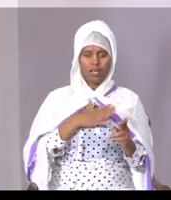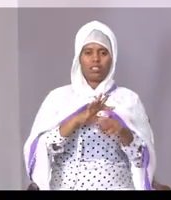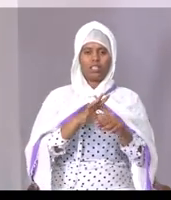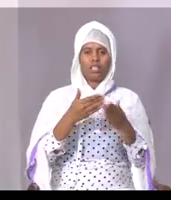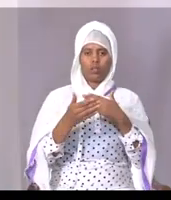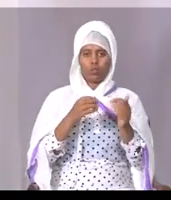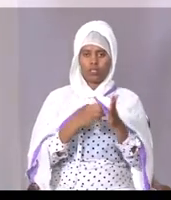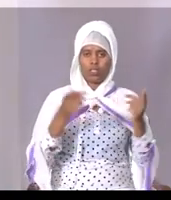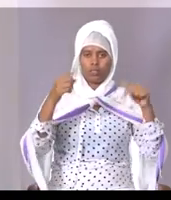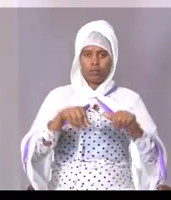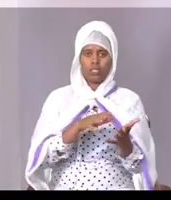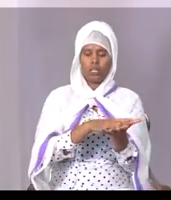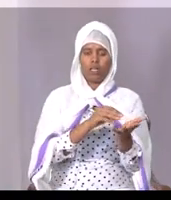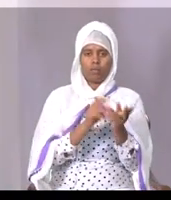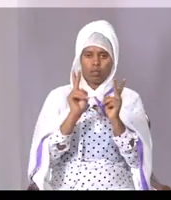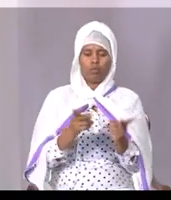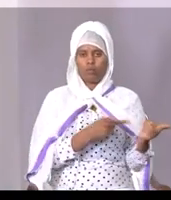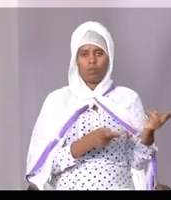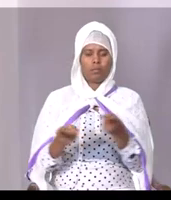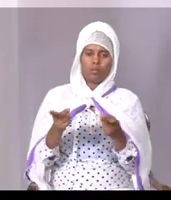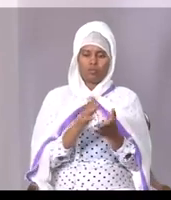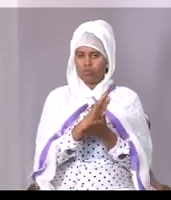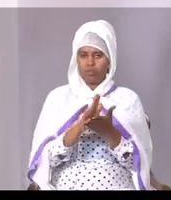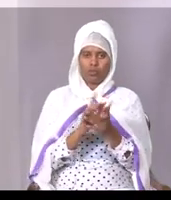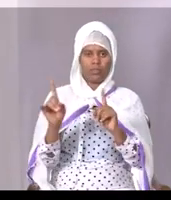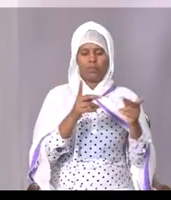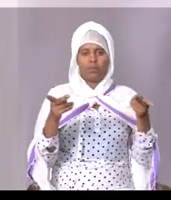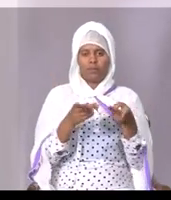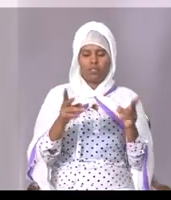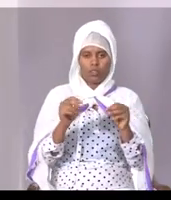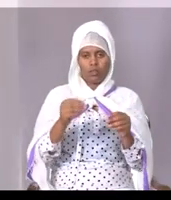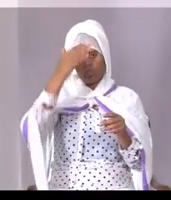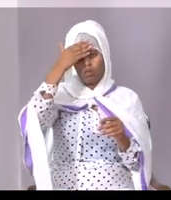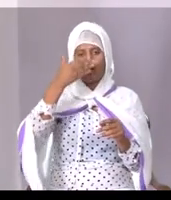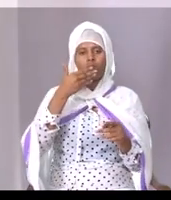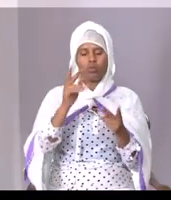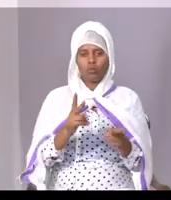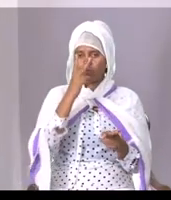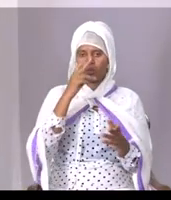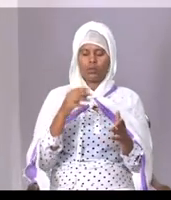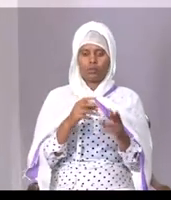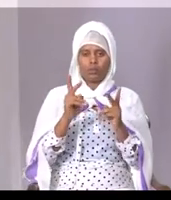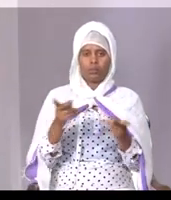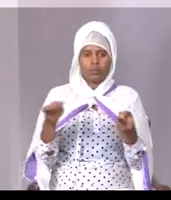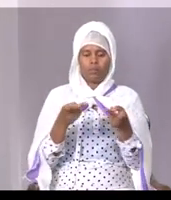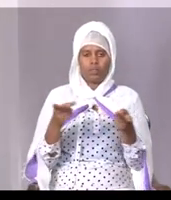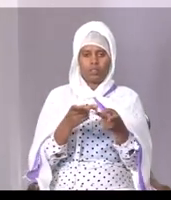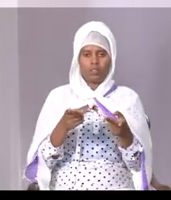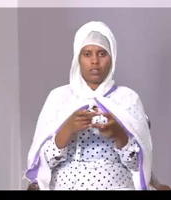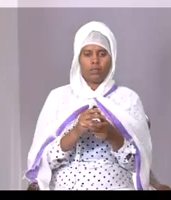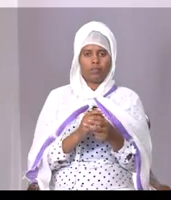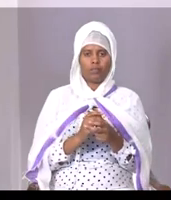نموت حمام مس بحري غير اوهيدو ماتنا فصم مسغا سستوحد اذا اغلوت زي فصم سزنبره بخمز